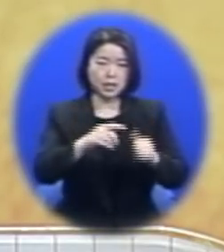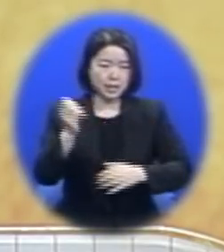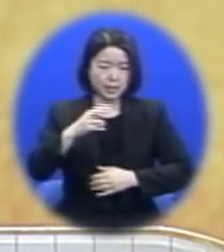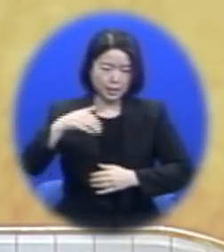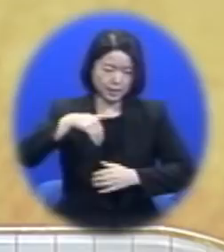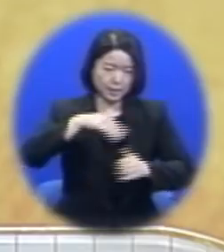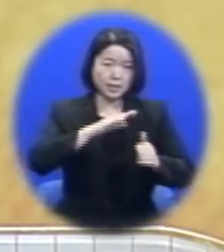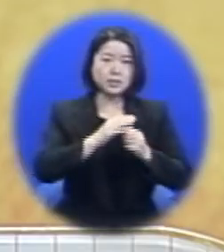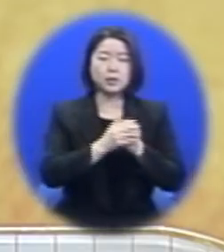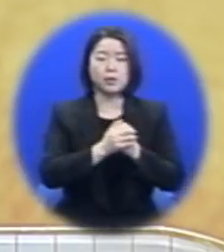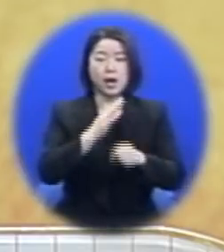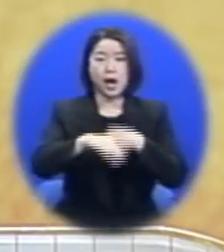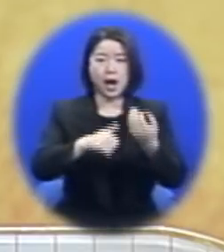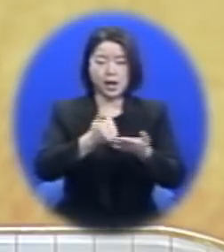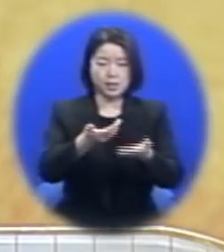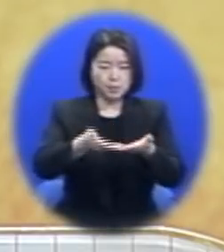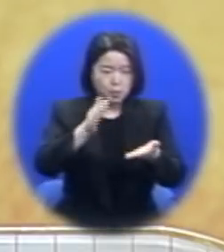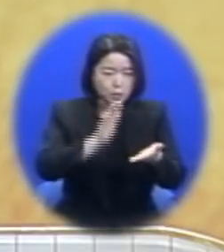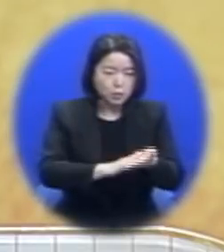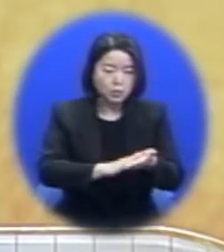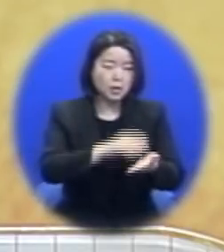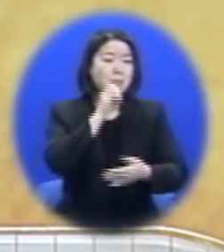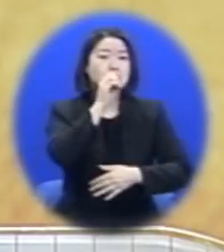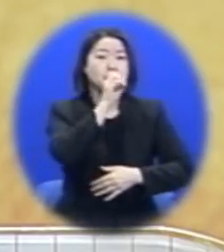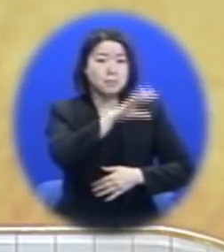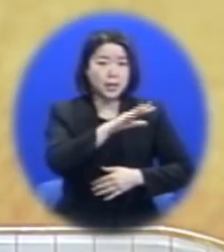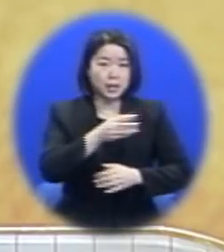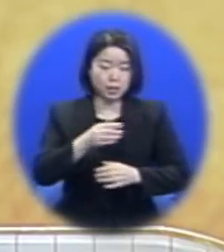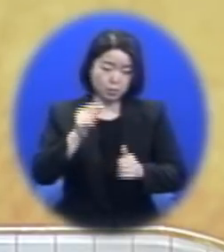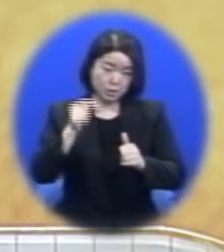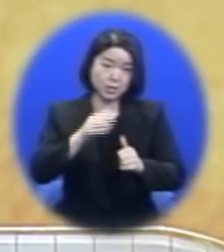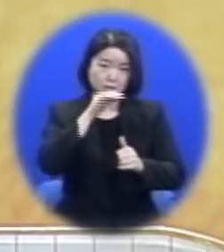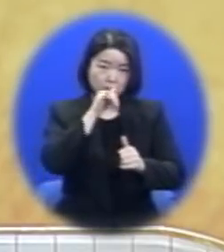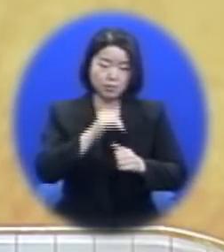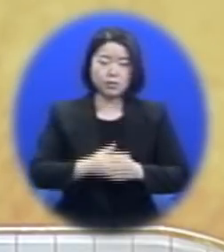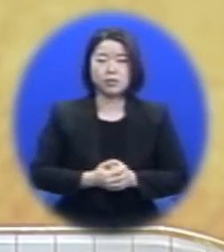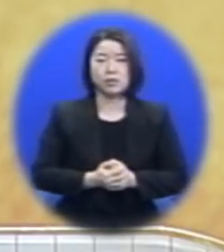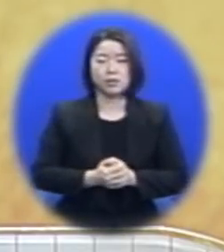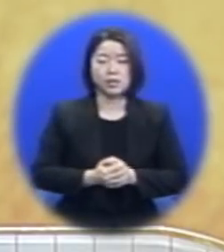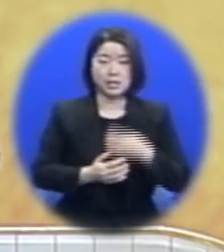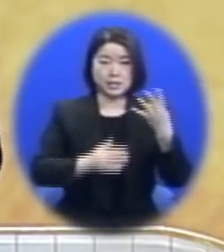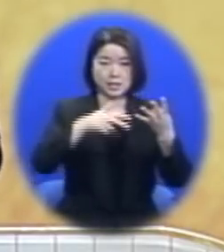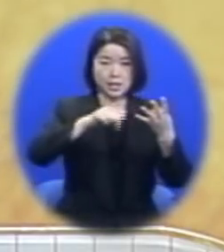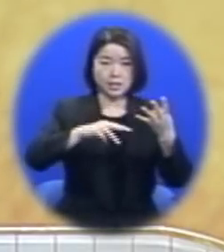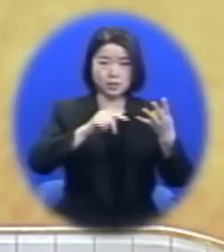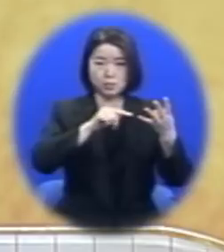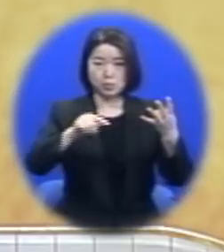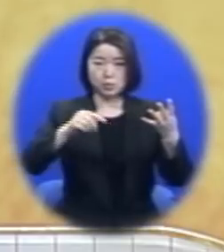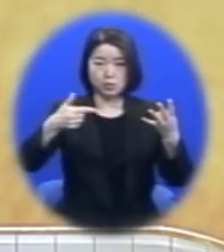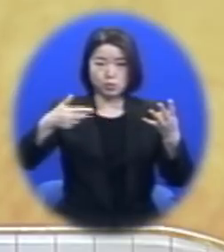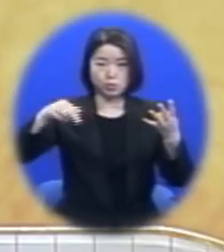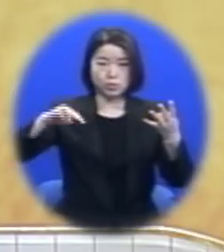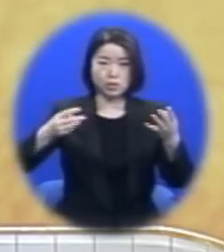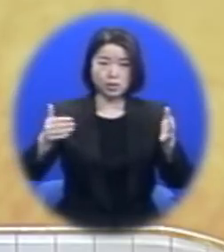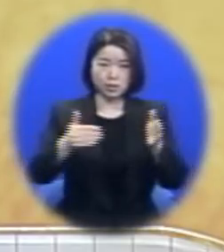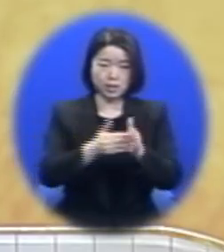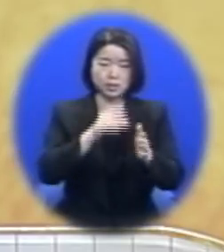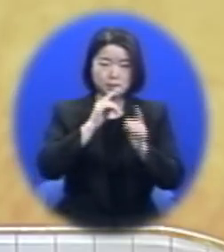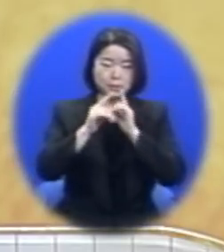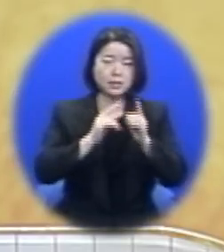히스기야에게 하나님이 고쳐주시겠다고 말하라고 전합니다. 4절부터 6절까지에 이렇게